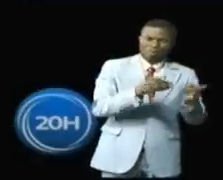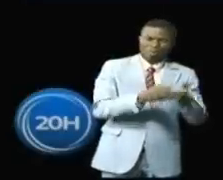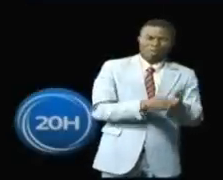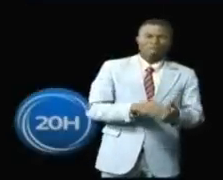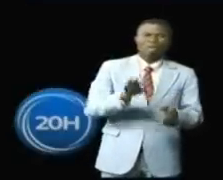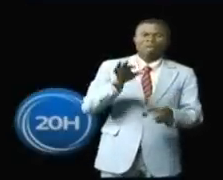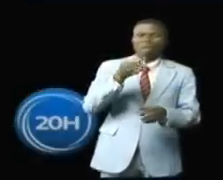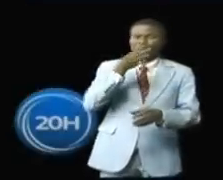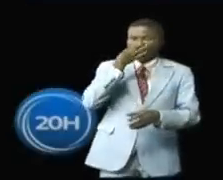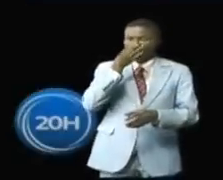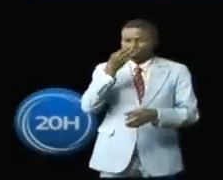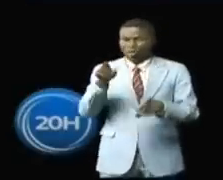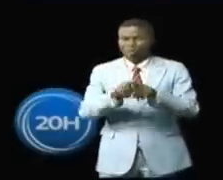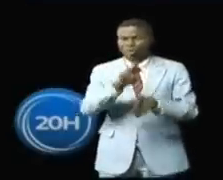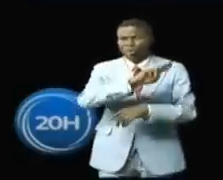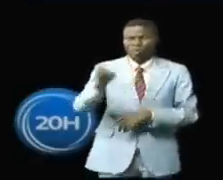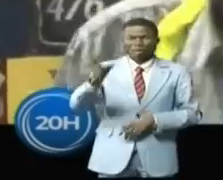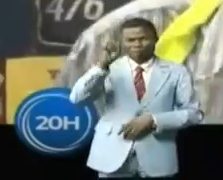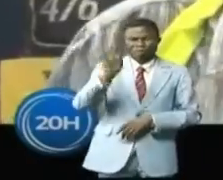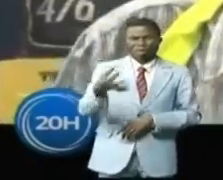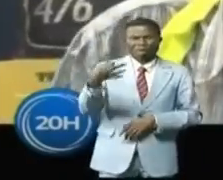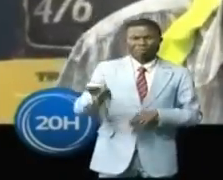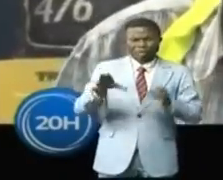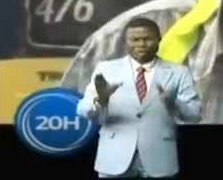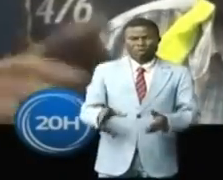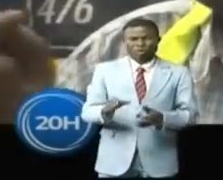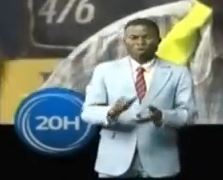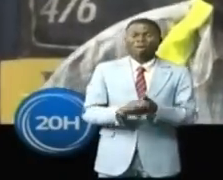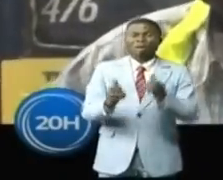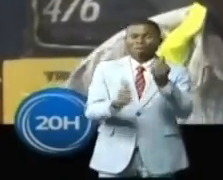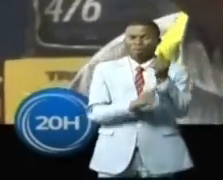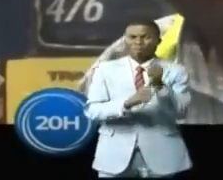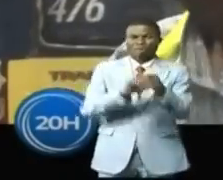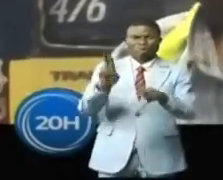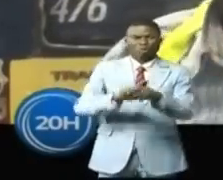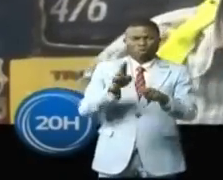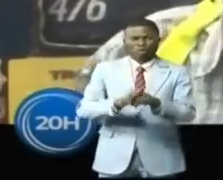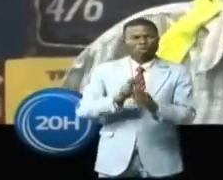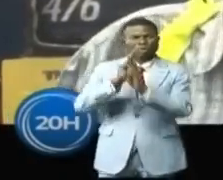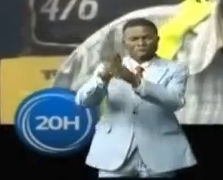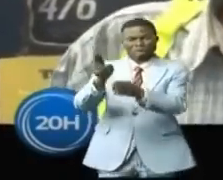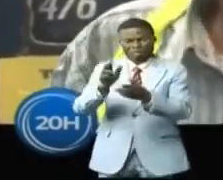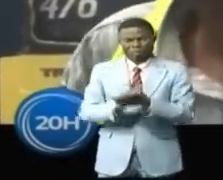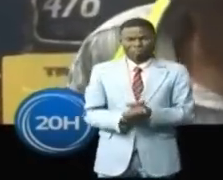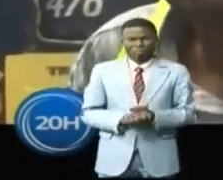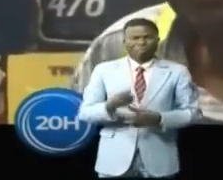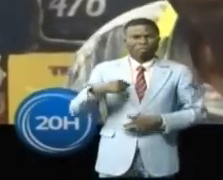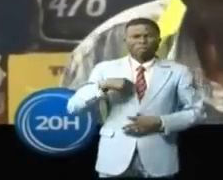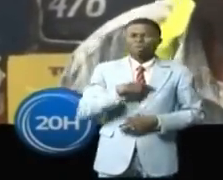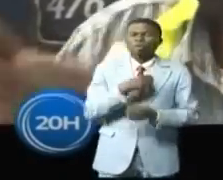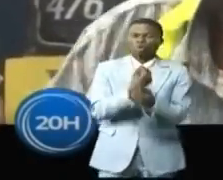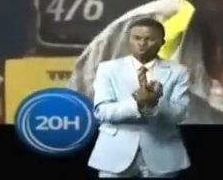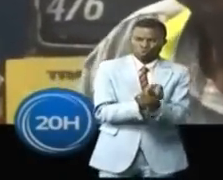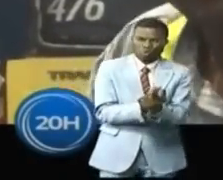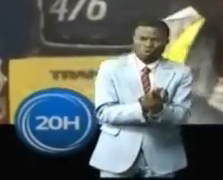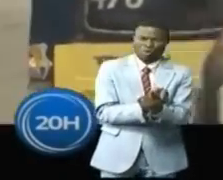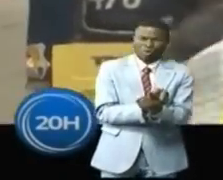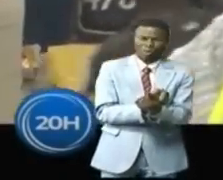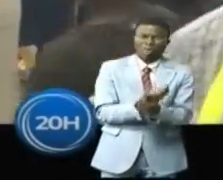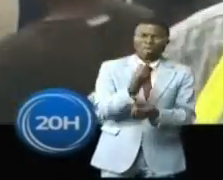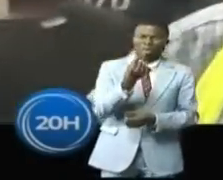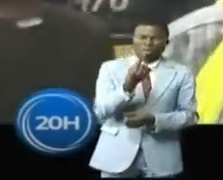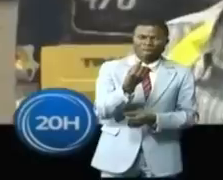pétrole revient à 2100 francs congolais. Quelques consommateurs réagissent. Mais toujours respecter le prix